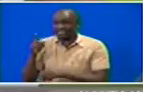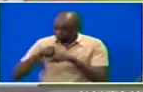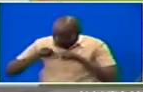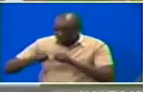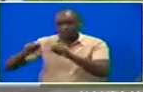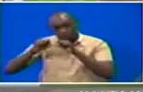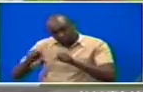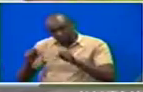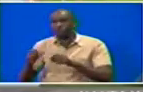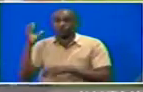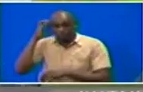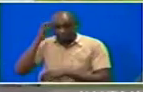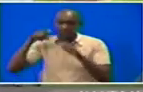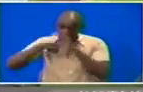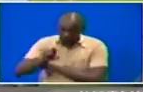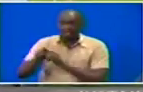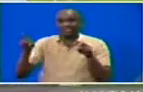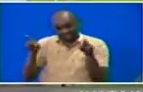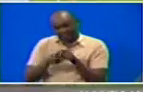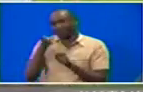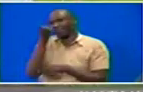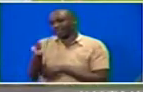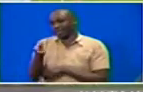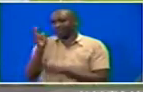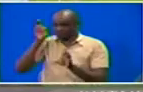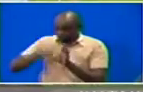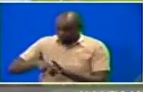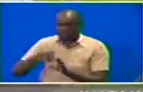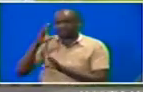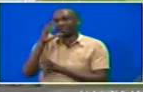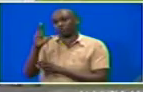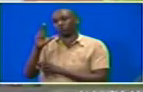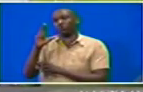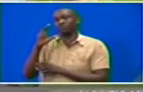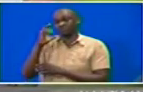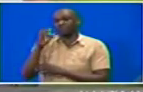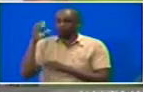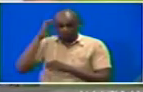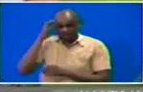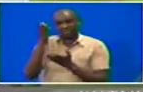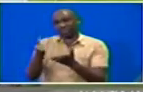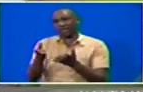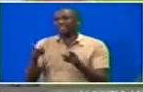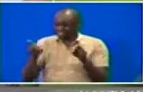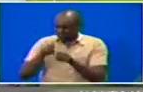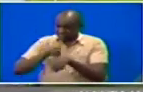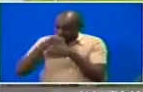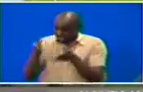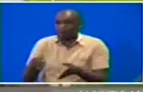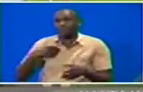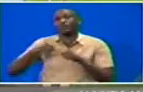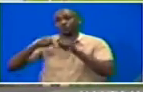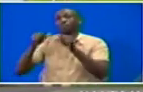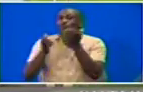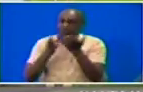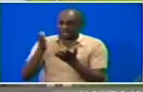Nikaendelea hivyo, nikaenda college, bado nilikuwa kwenye kikundi cha sifa na ibada. Na hata kwa muda huu, hiyo ndio kazi bado